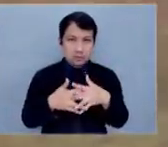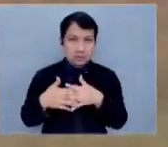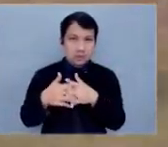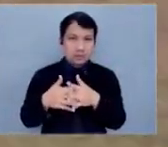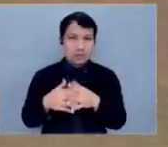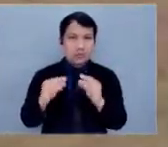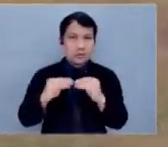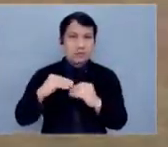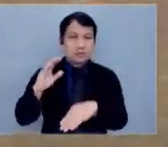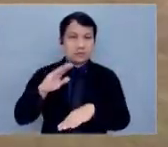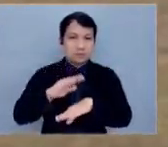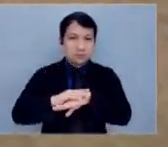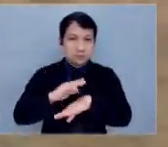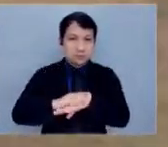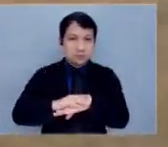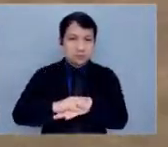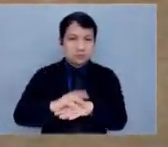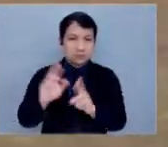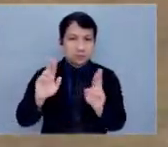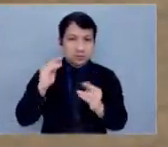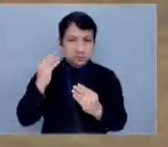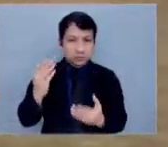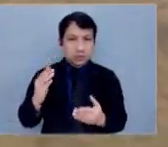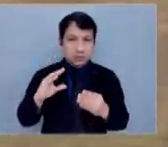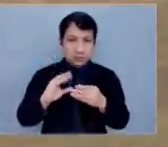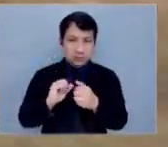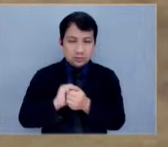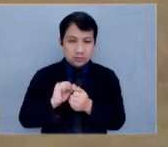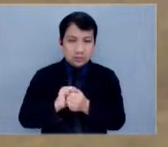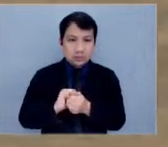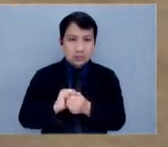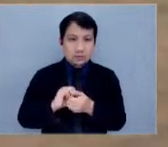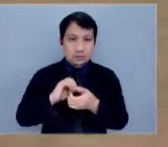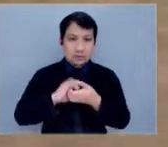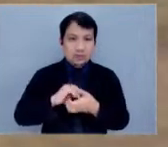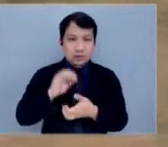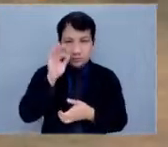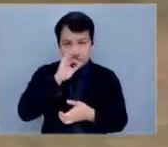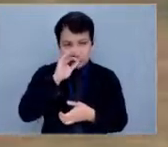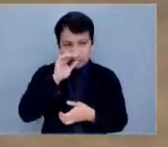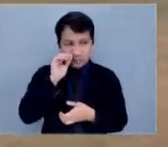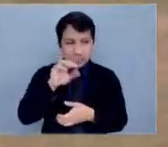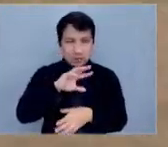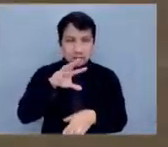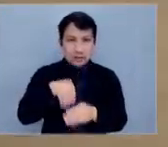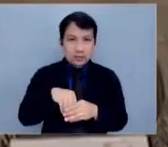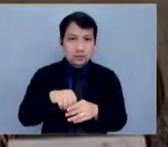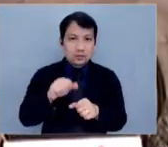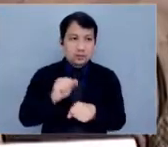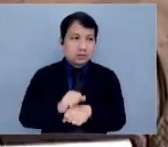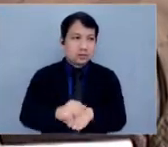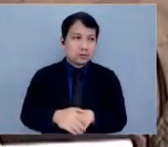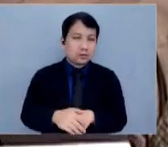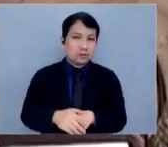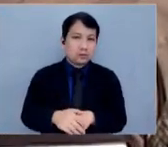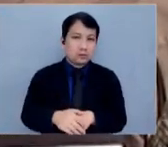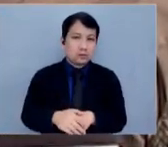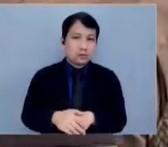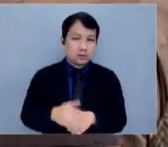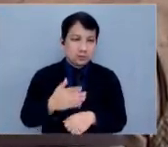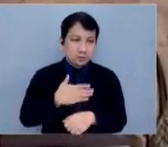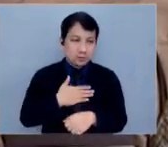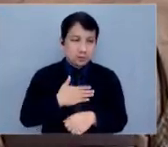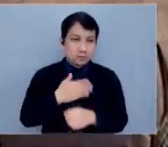bantang kailangan nilang paghandaan kasama ang mga kaalyadong Pilipino. As we work together to make a free and